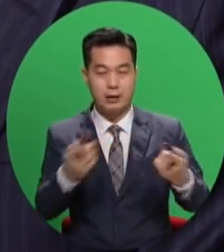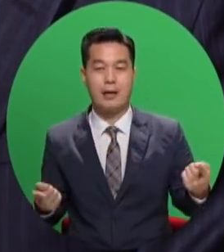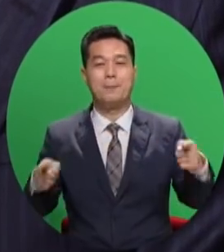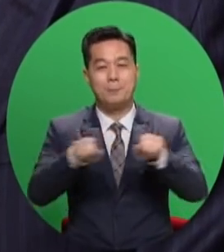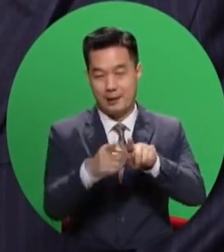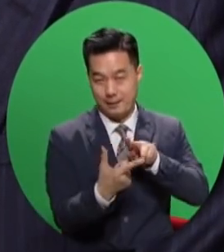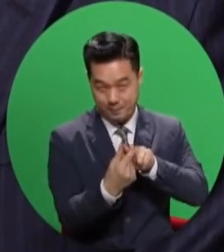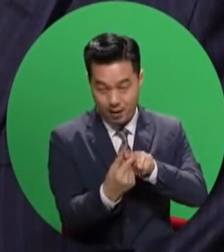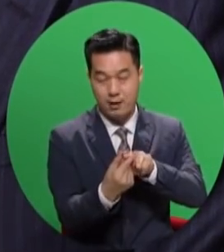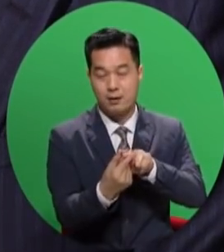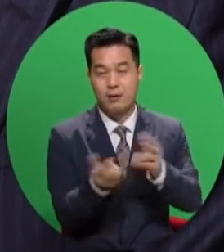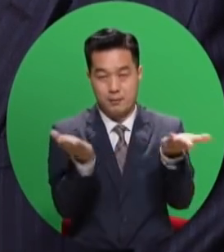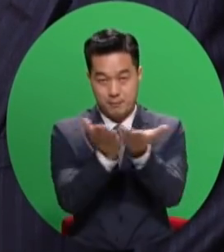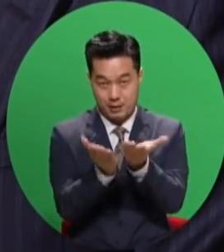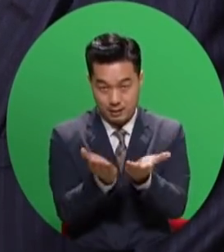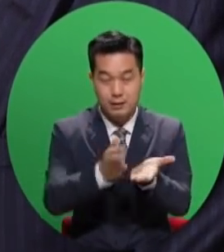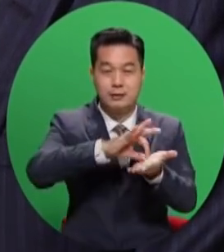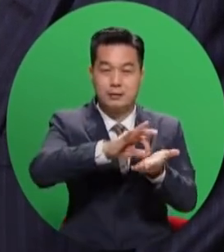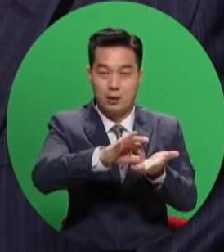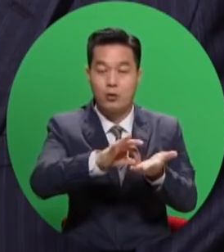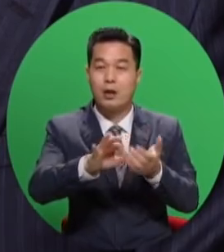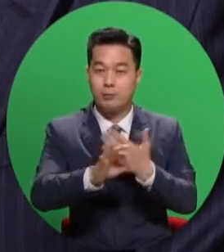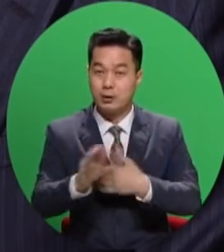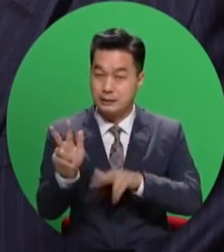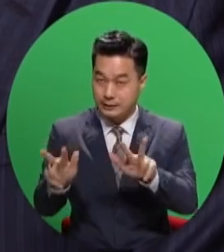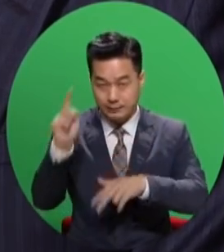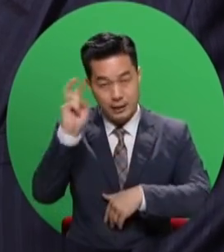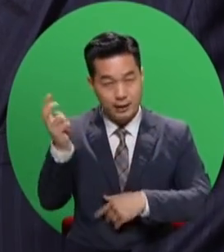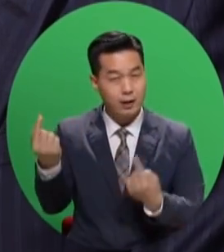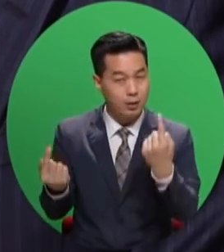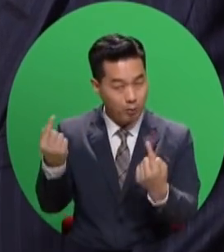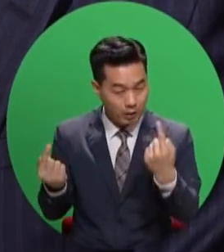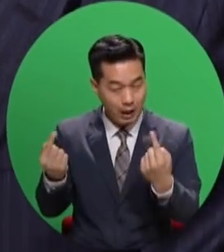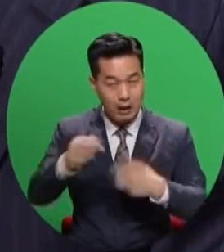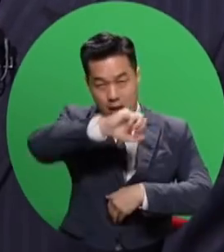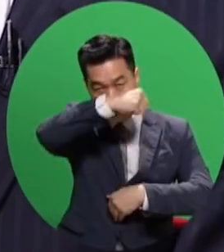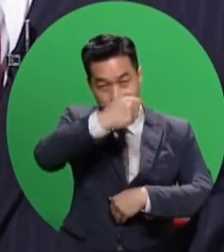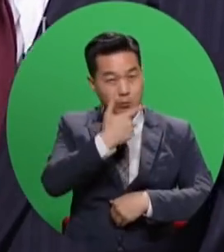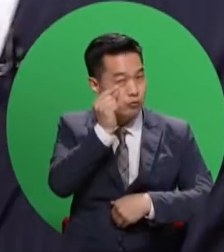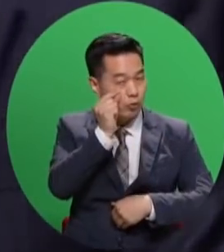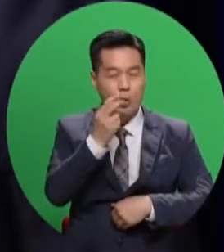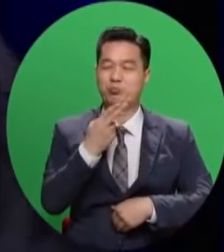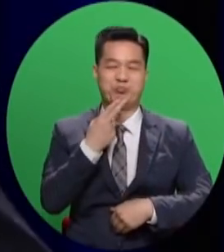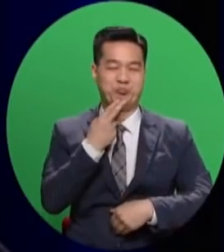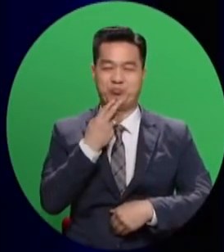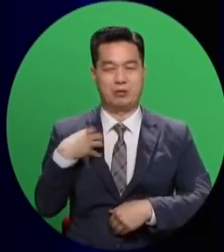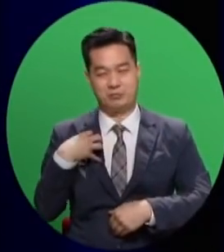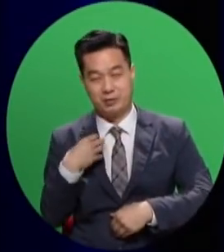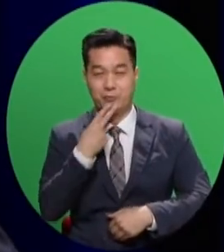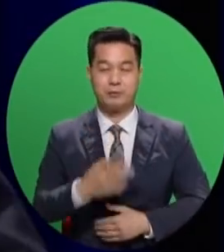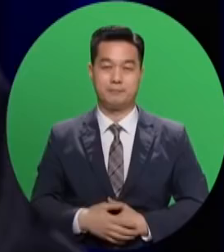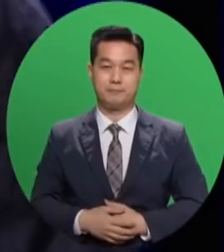매칭해서 매칭해서 이것을 하게 되면 생각하신 것 만큼 그렇게 재정 문제가 심각하게 다가오지는 않습니다 1